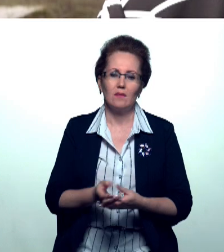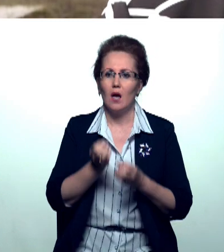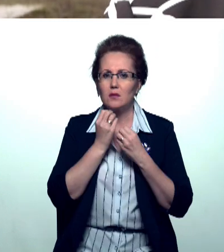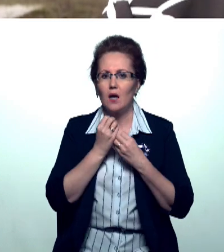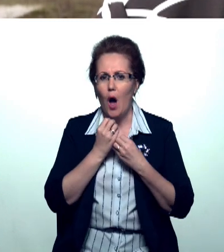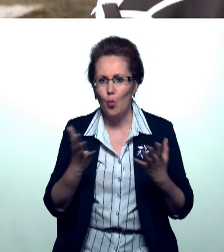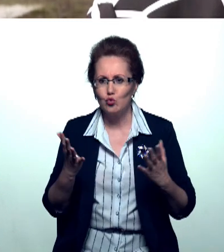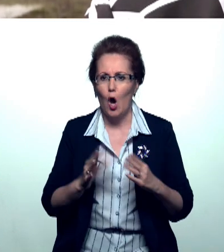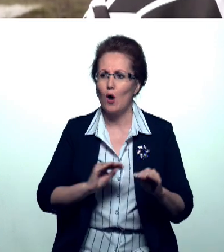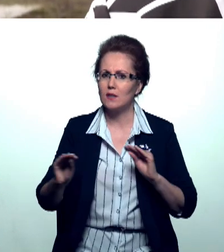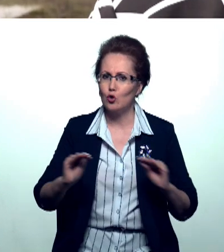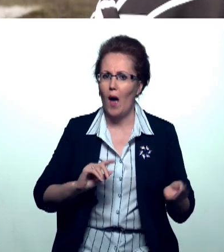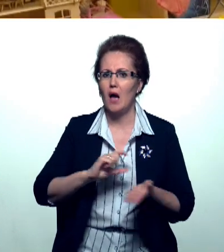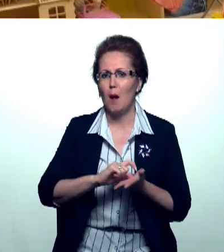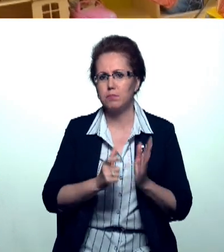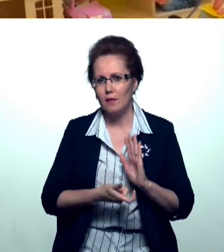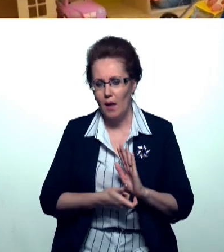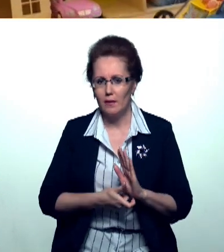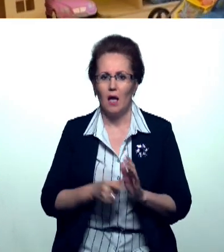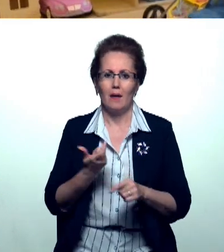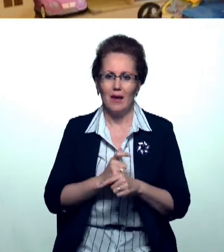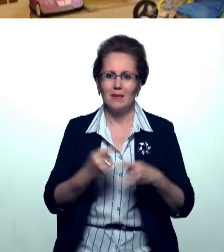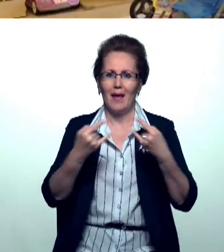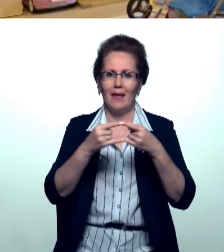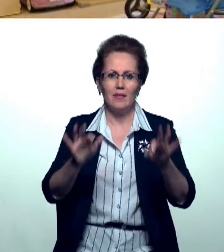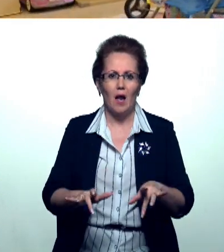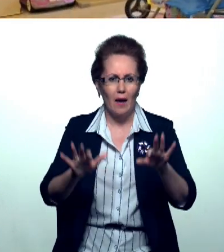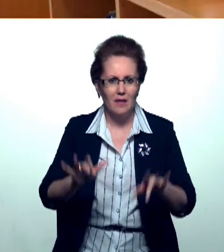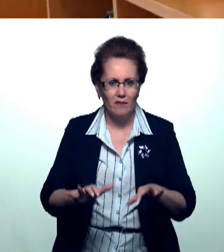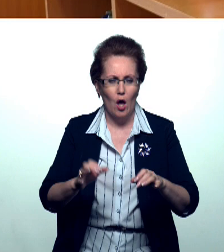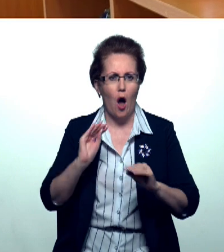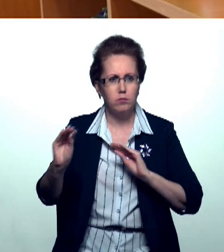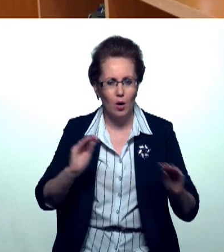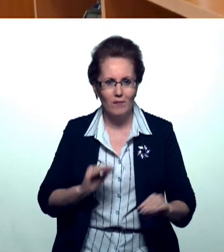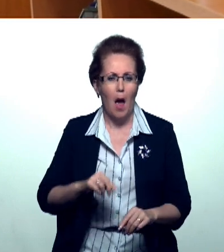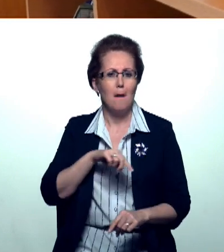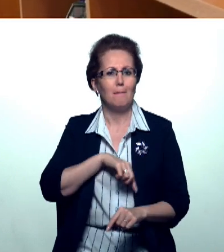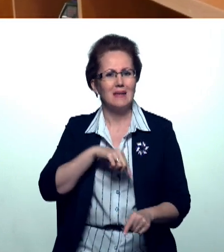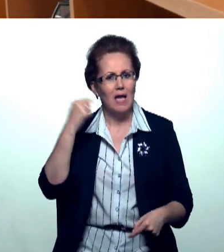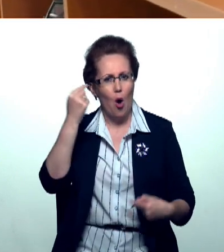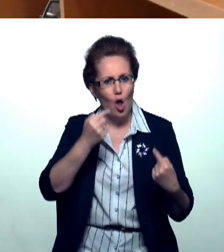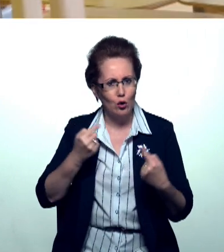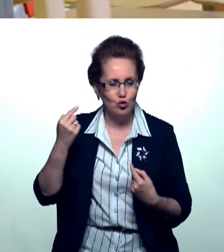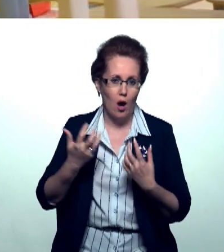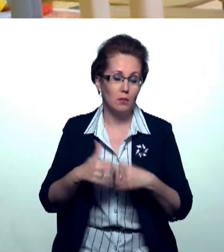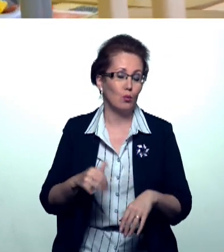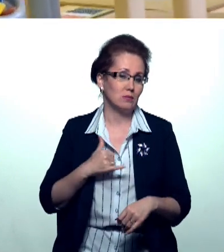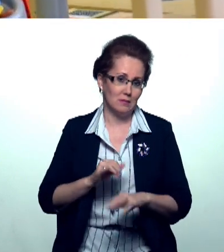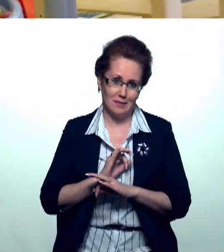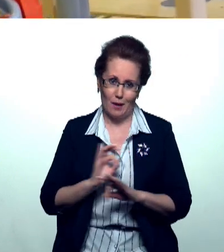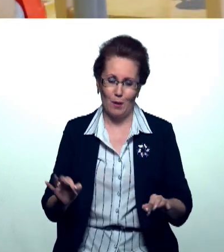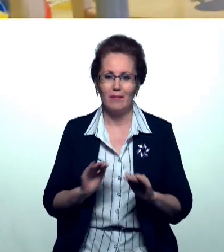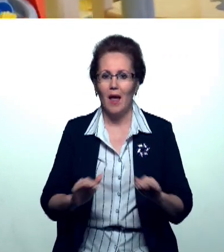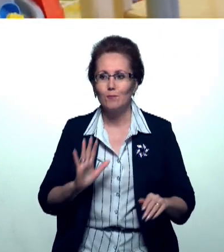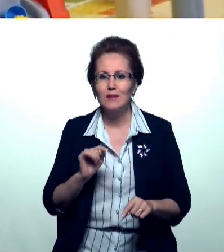хорошие оснащенные кабинеты, интерактивным оборудованием, психологическое оборудование замечательное. То есть